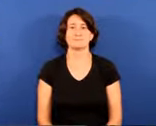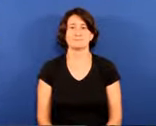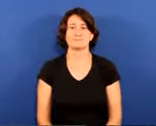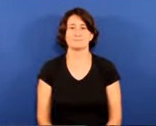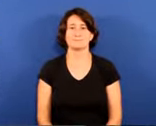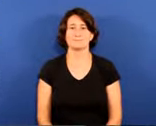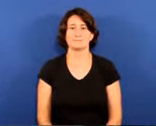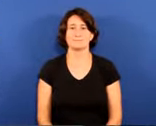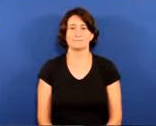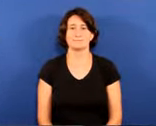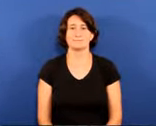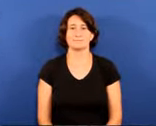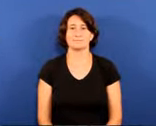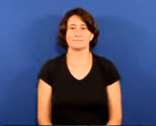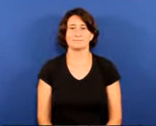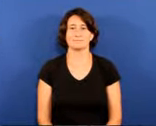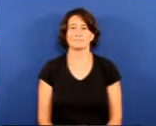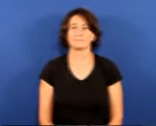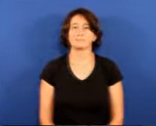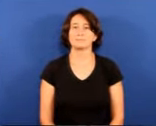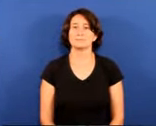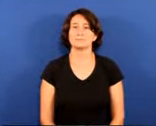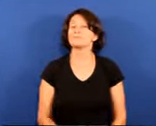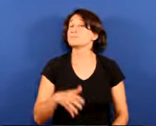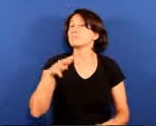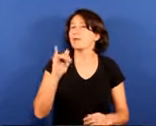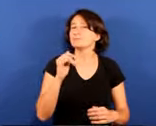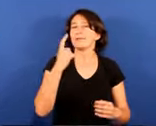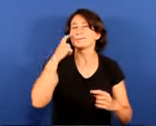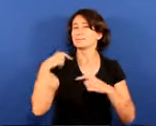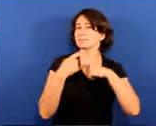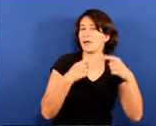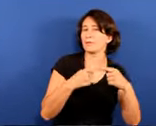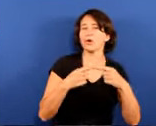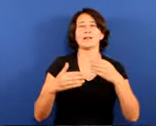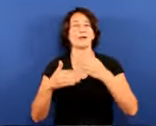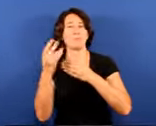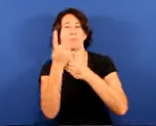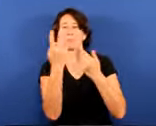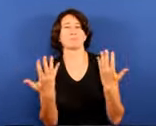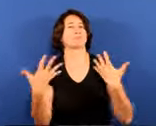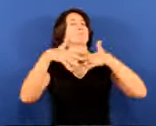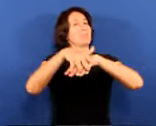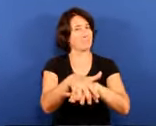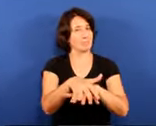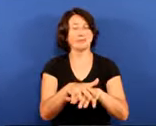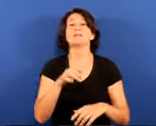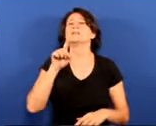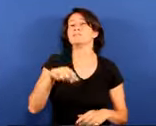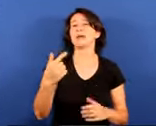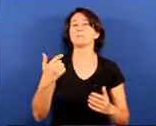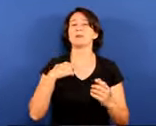2.558 boto izan ditu. Azkenik, nazioarteko epaimahaiak proposamen baten diseinua eta beste baten lelo aukeratu ditu zeuden